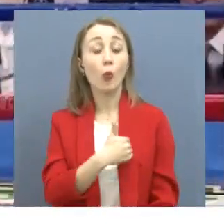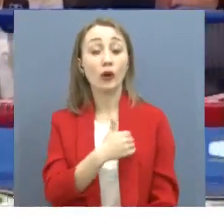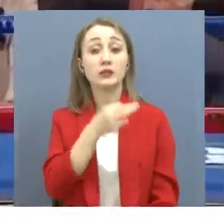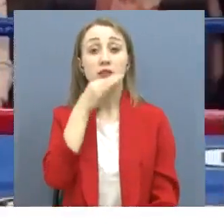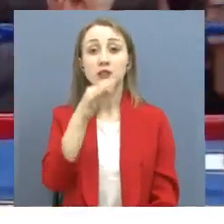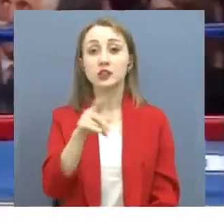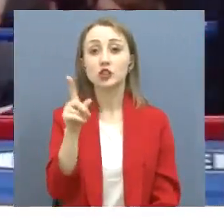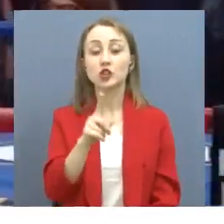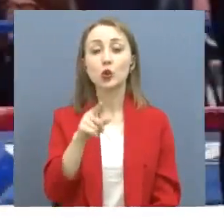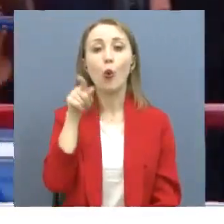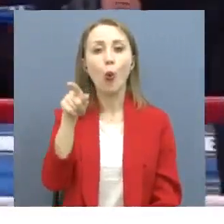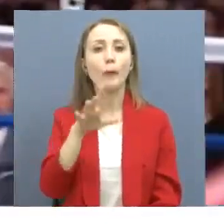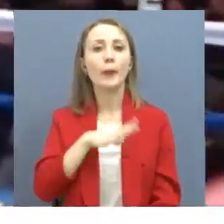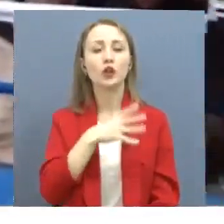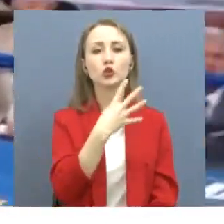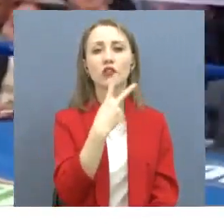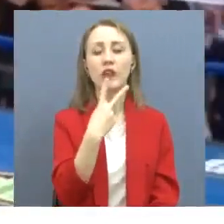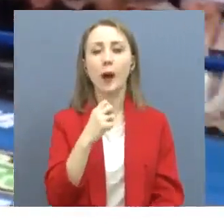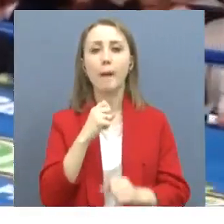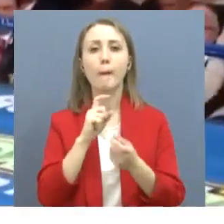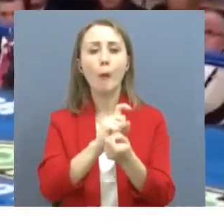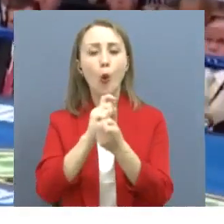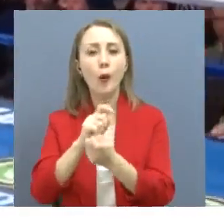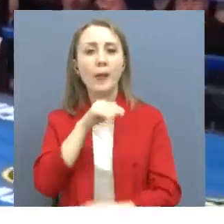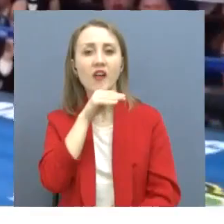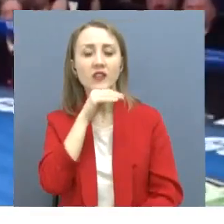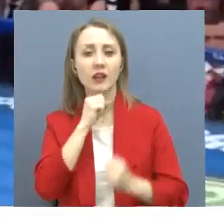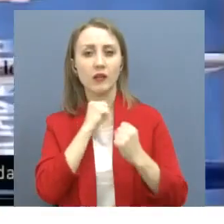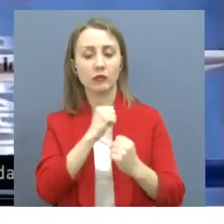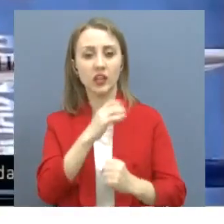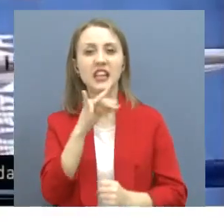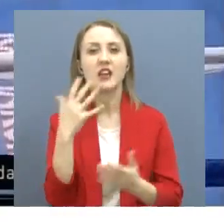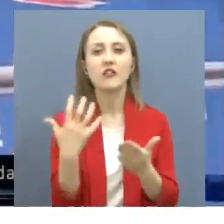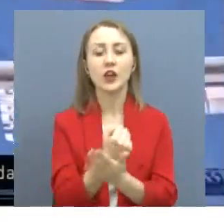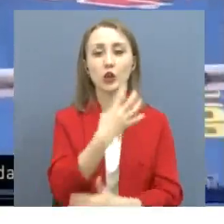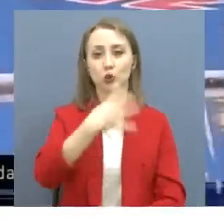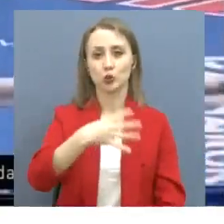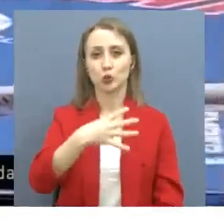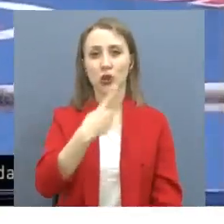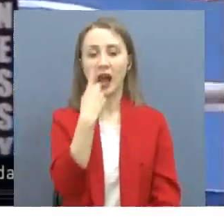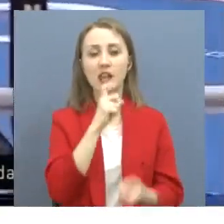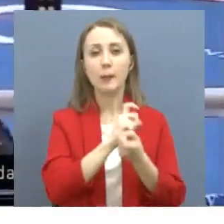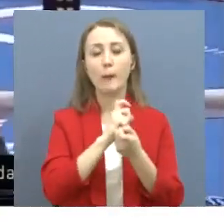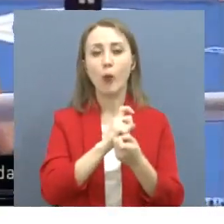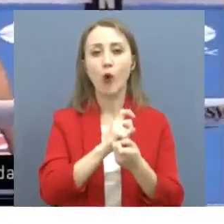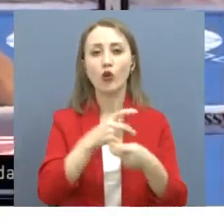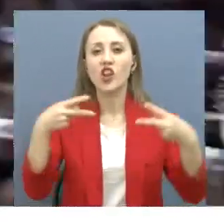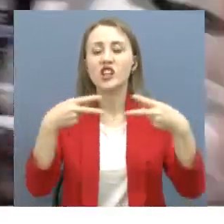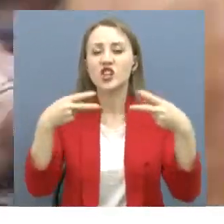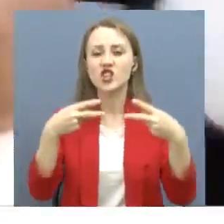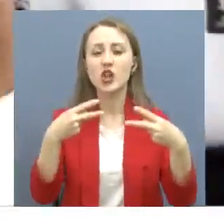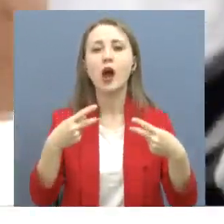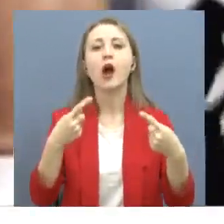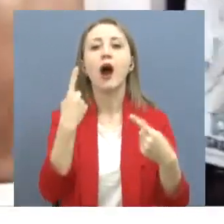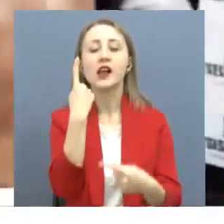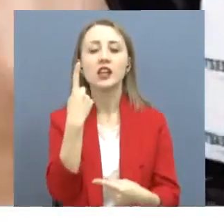Геннадий Головкин провел 42 боя в профессиональном боксе и выиграл 40 из них. Один бой закончился ничьей, другой поражением.